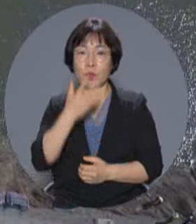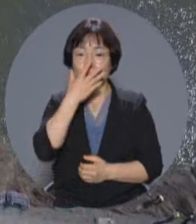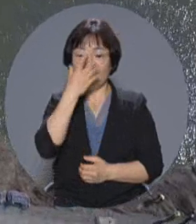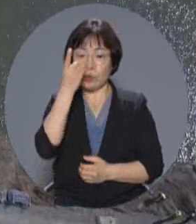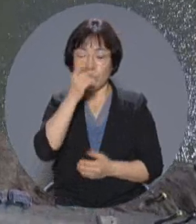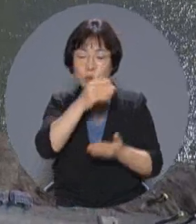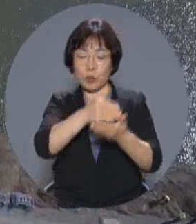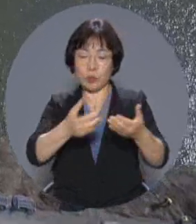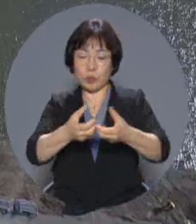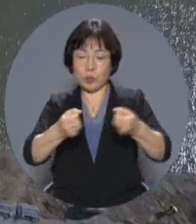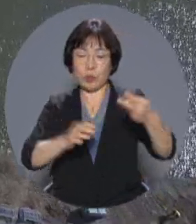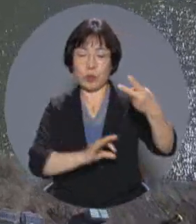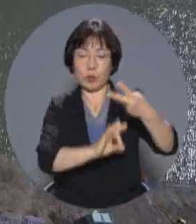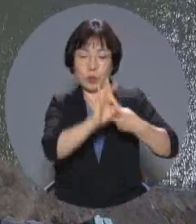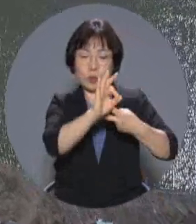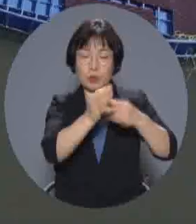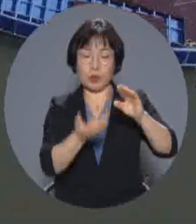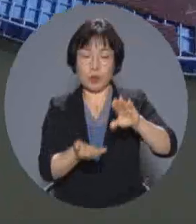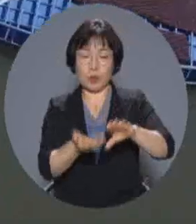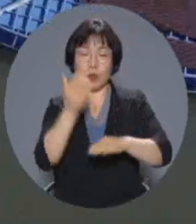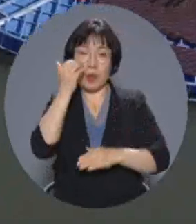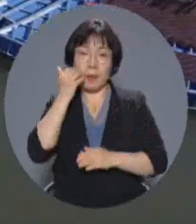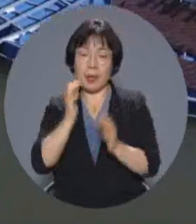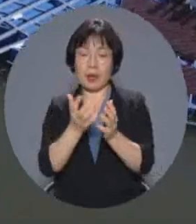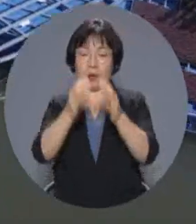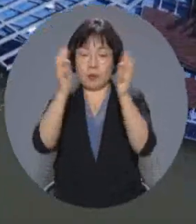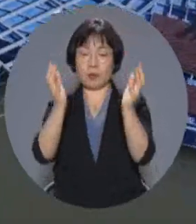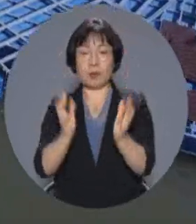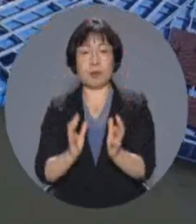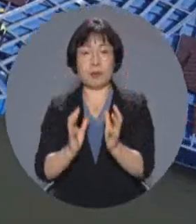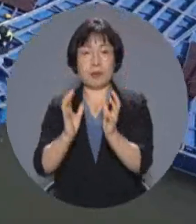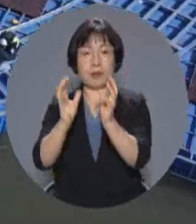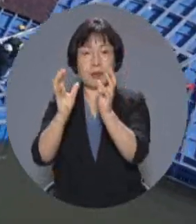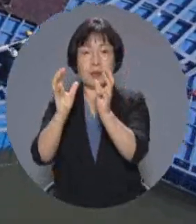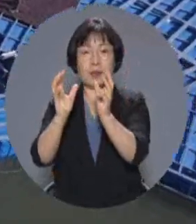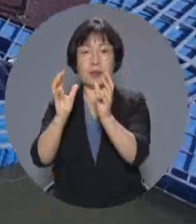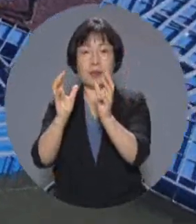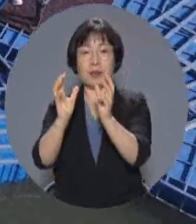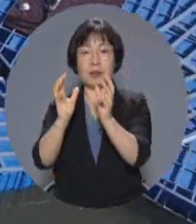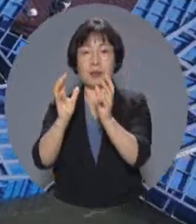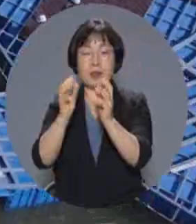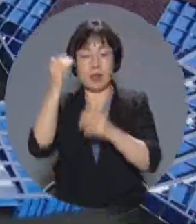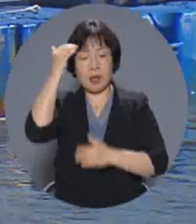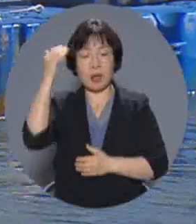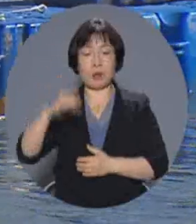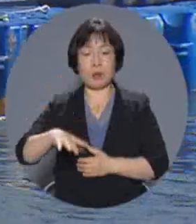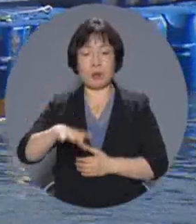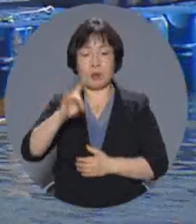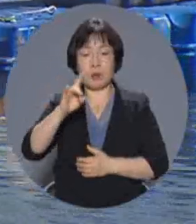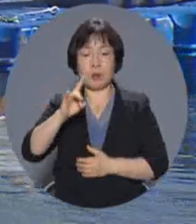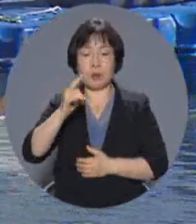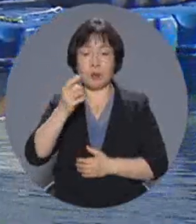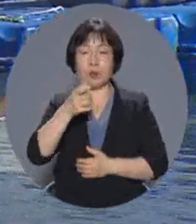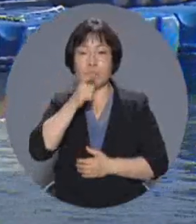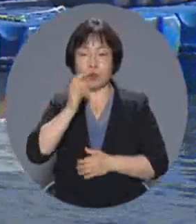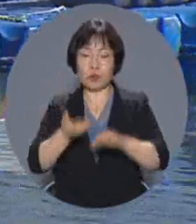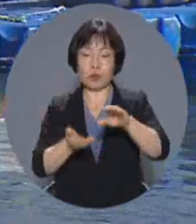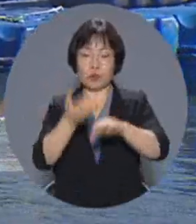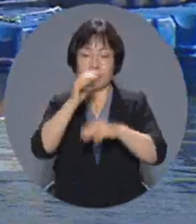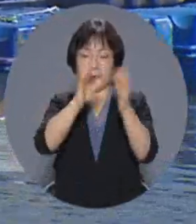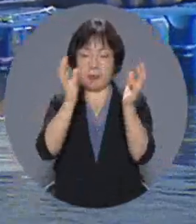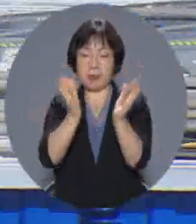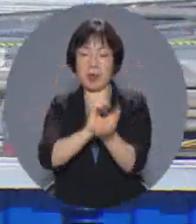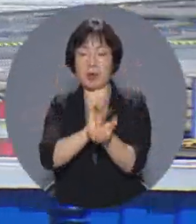순천을 가로지르는 동천 위로 파란색 인공 구조물이 떠올랐습니다. 국내 최초로 플로팅 공법이 적용된 물